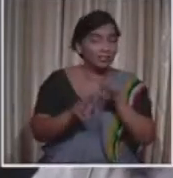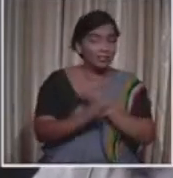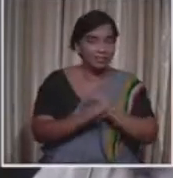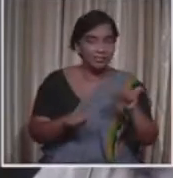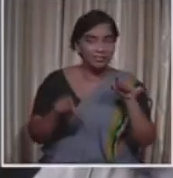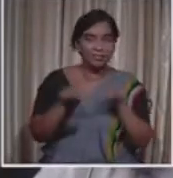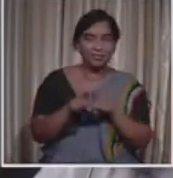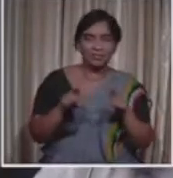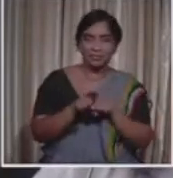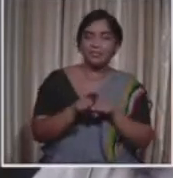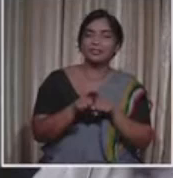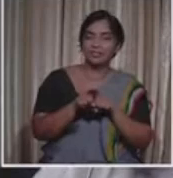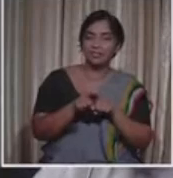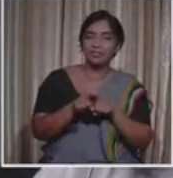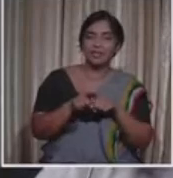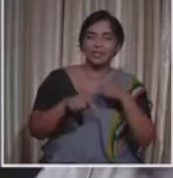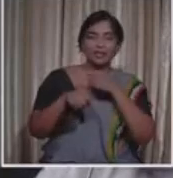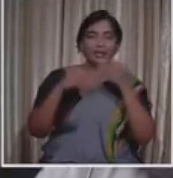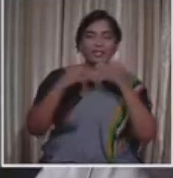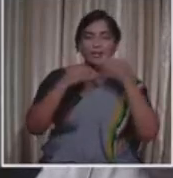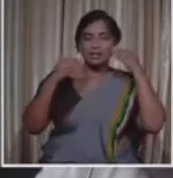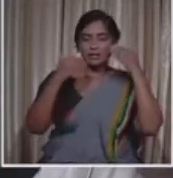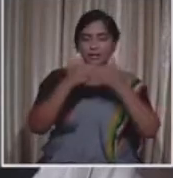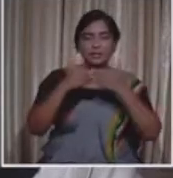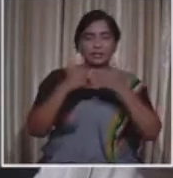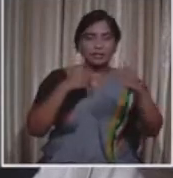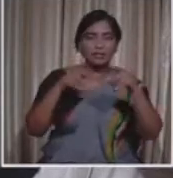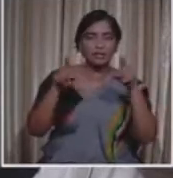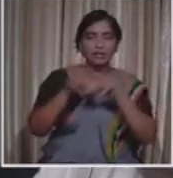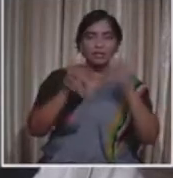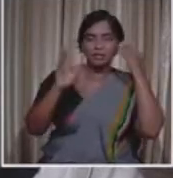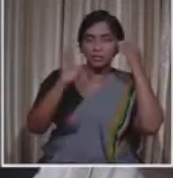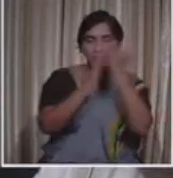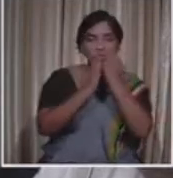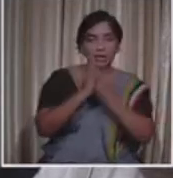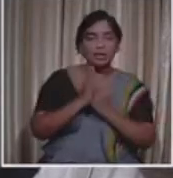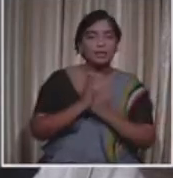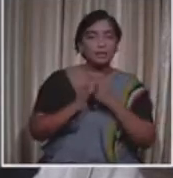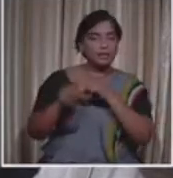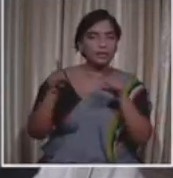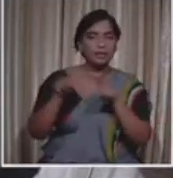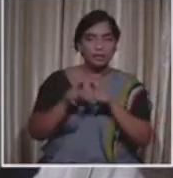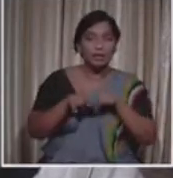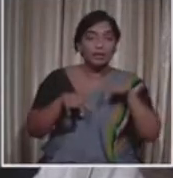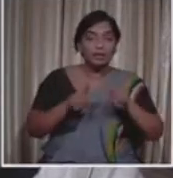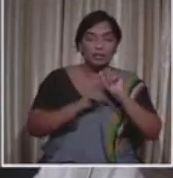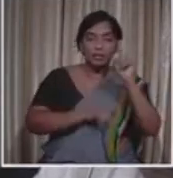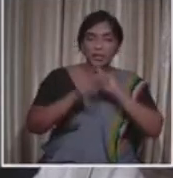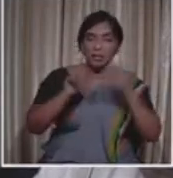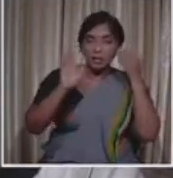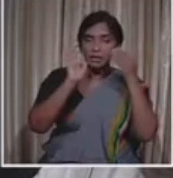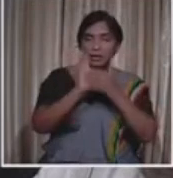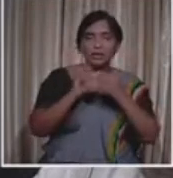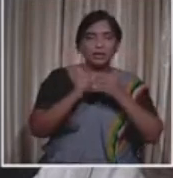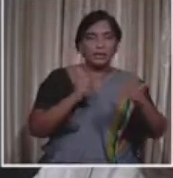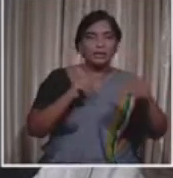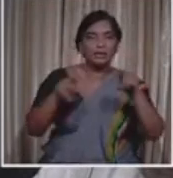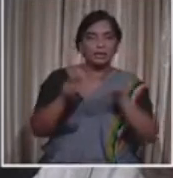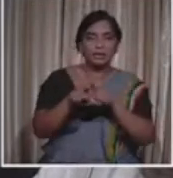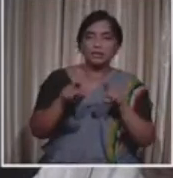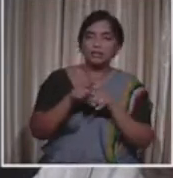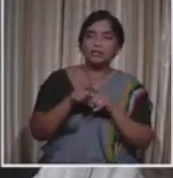මේ 200ම ගරුත්වයද පිරීලා තියෙන්නේ. 200කම ජීවිත ආරක්ෂාවද පළුදු වෙලා තියෙන්නේ. ඒක අපි පෙන්නමු. මේ සභාවේ කාලය අපි පැය කීයක් නාස්ති